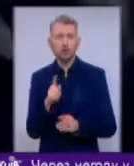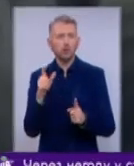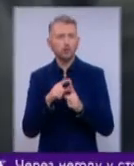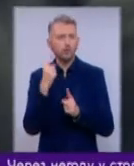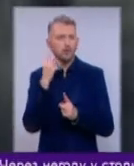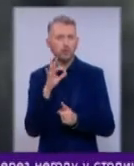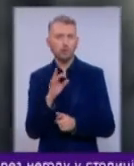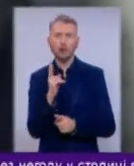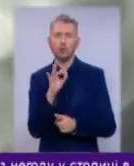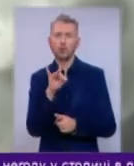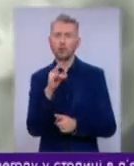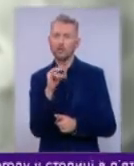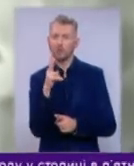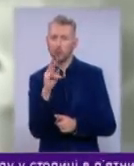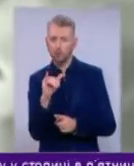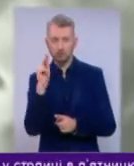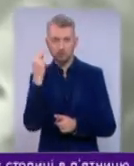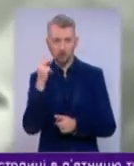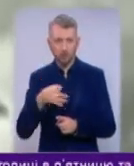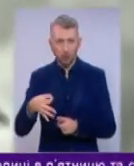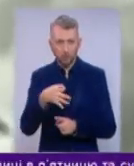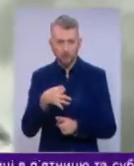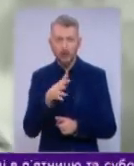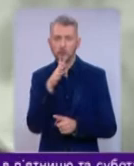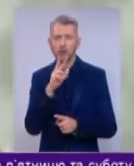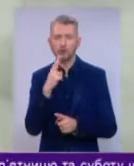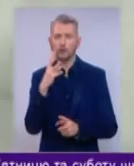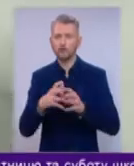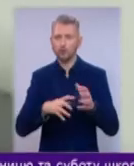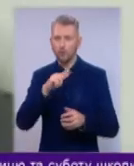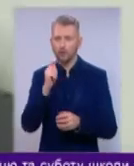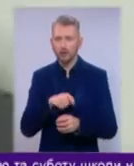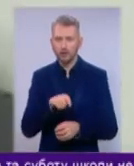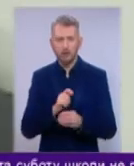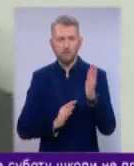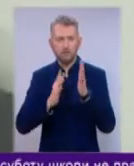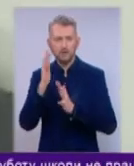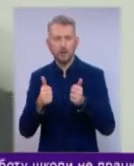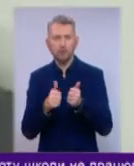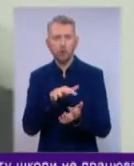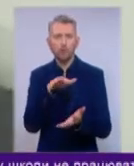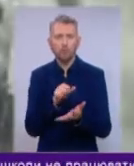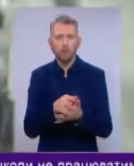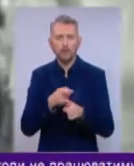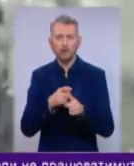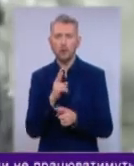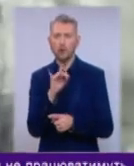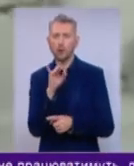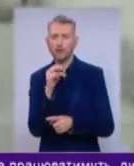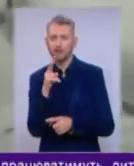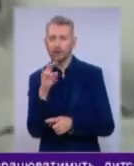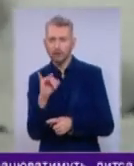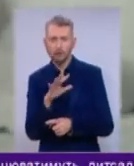про Корюківку на Чернігівщині. У роки Другої світової у глухих лісах біля окупованої нацистами Корюківки було